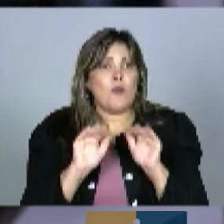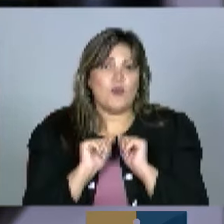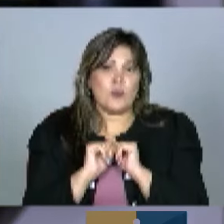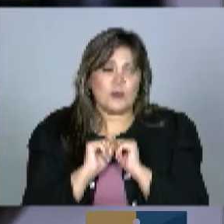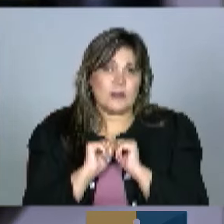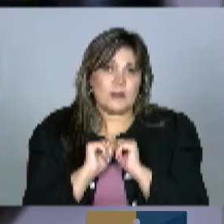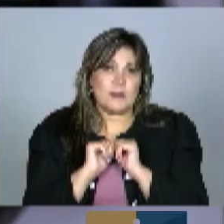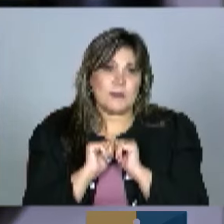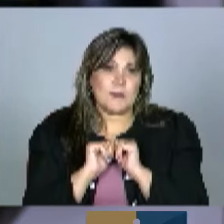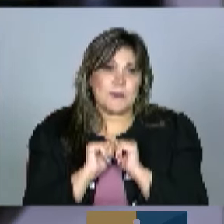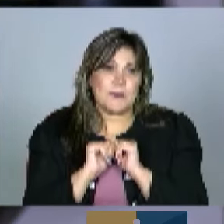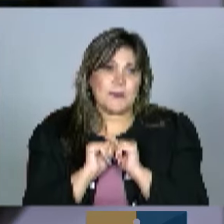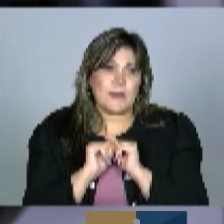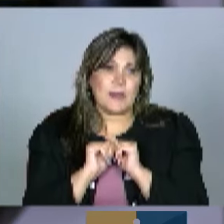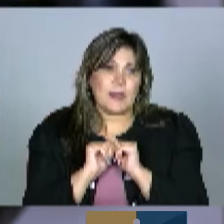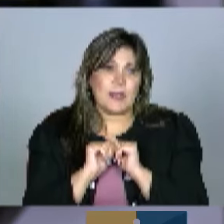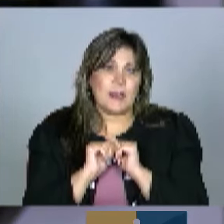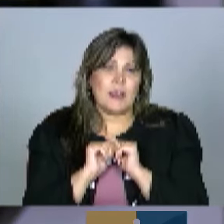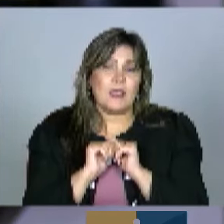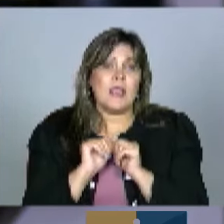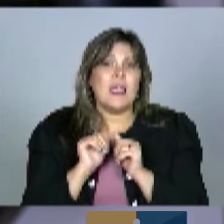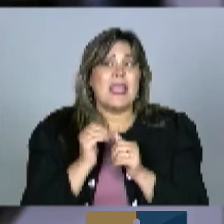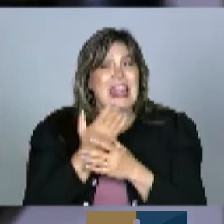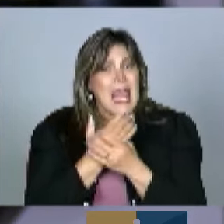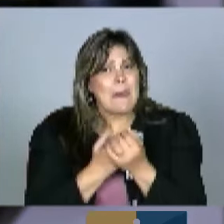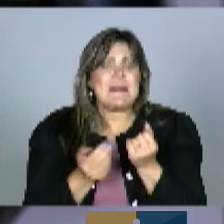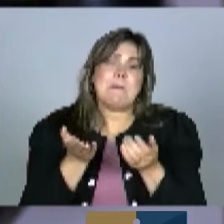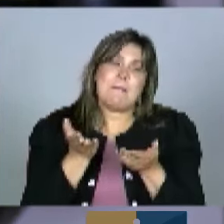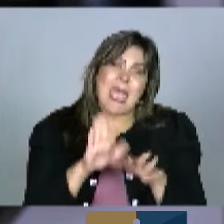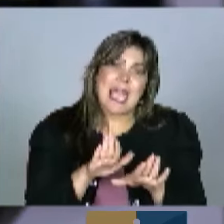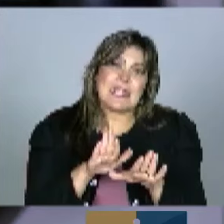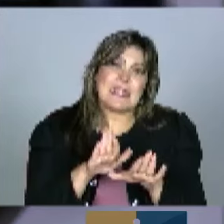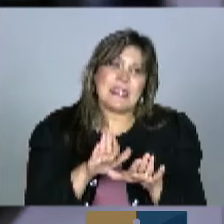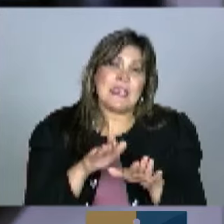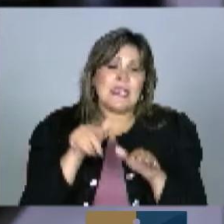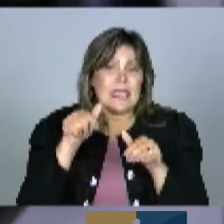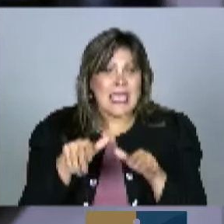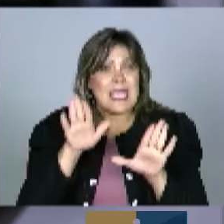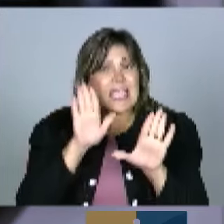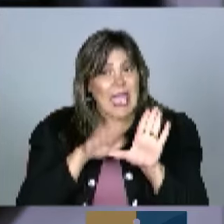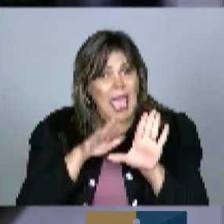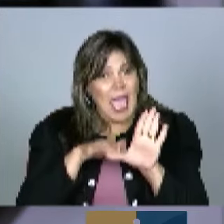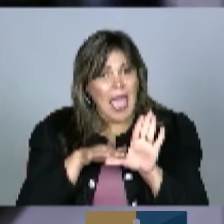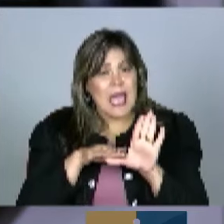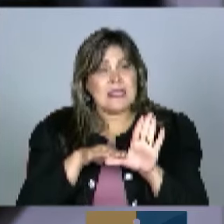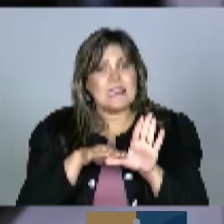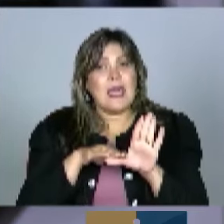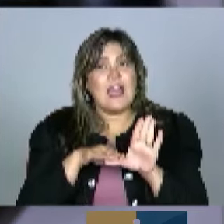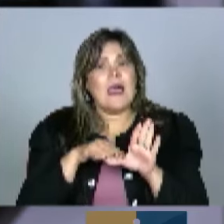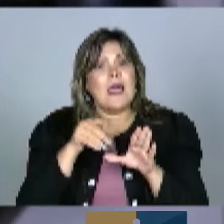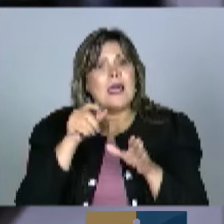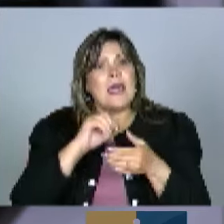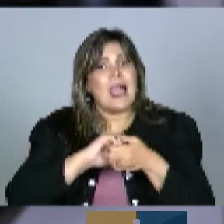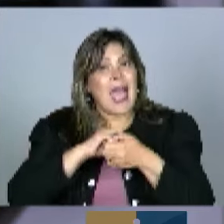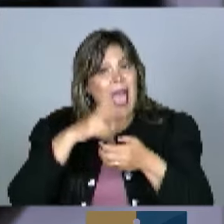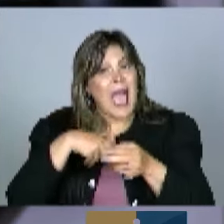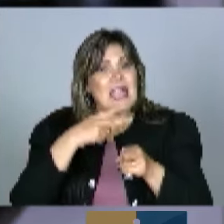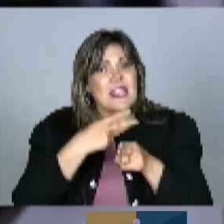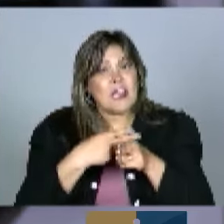لابنه والب اه وهي دلوقتي ممتد ليه عقد الايجار ممتد وعايزه